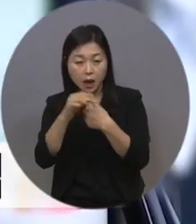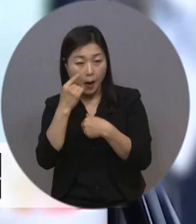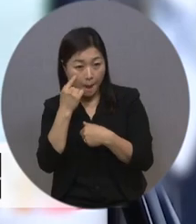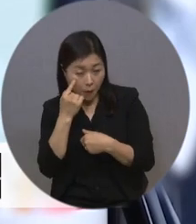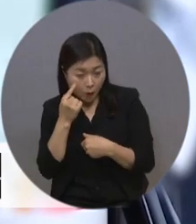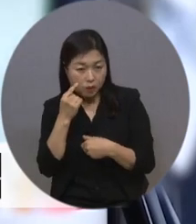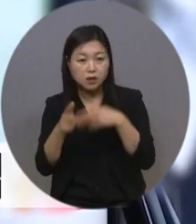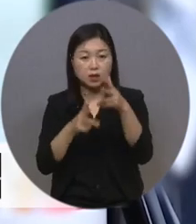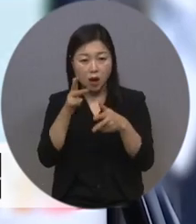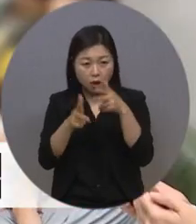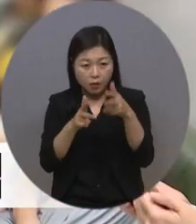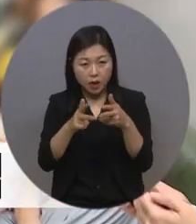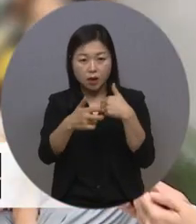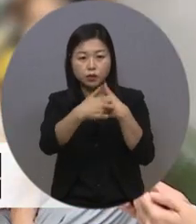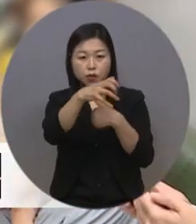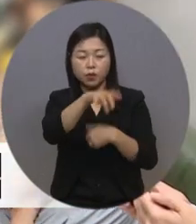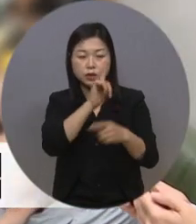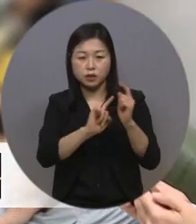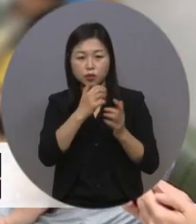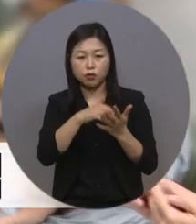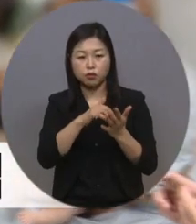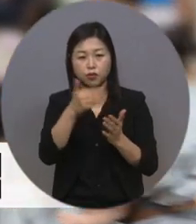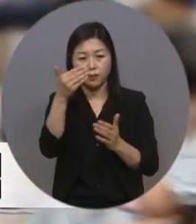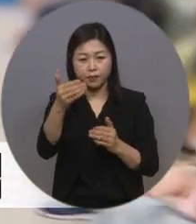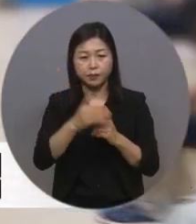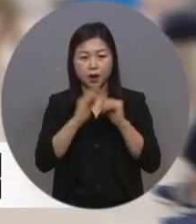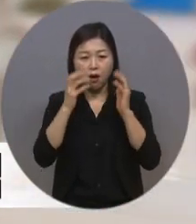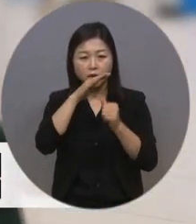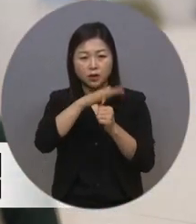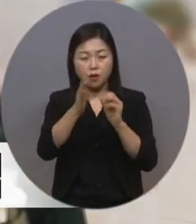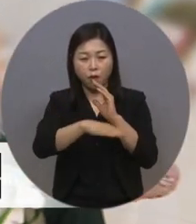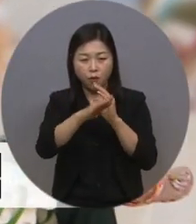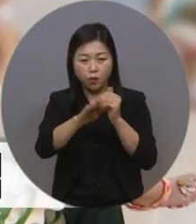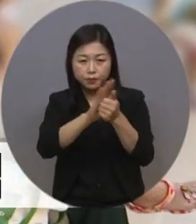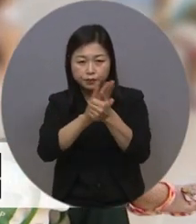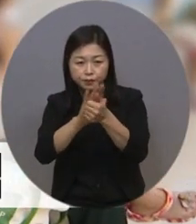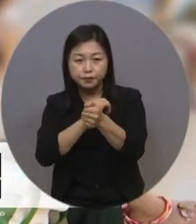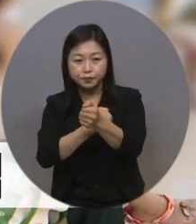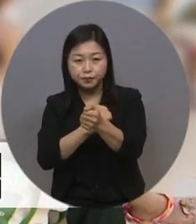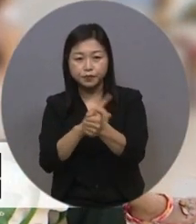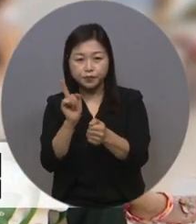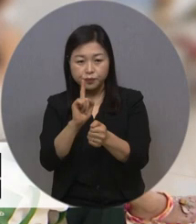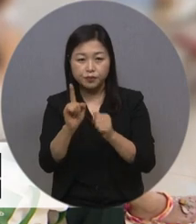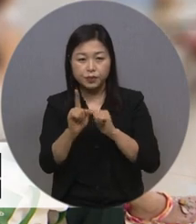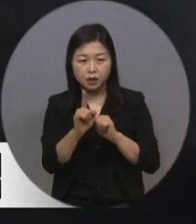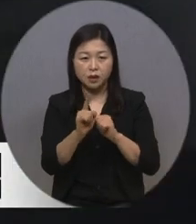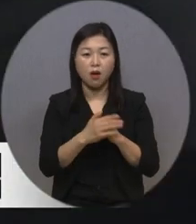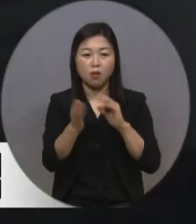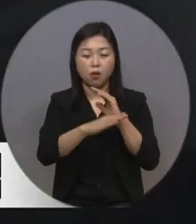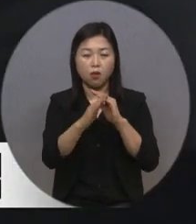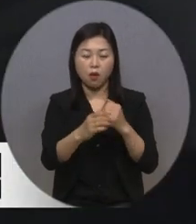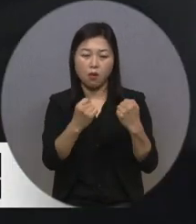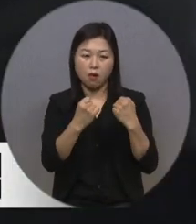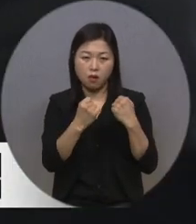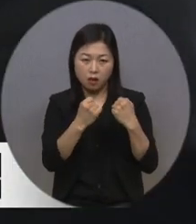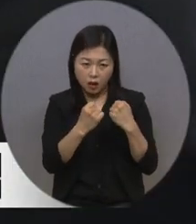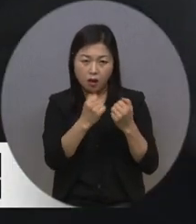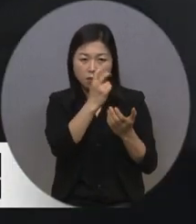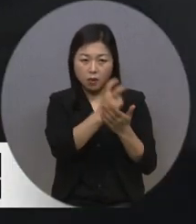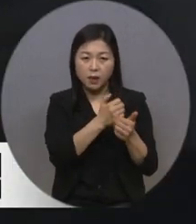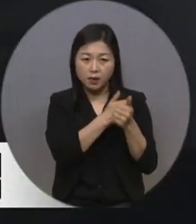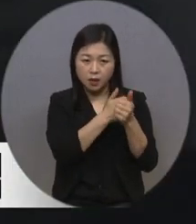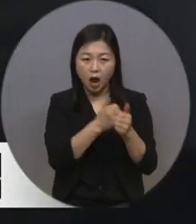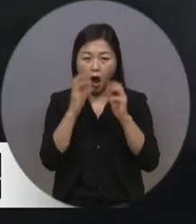신청했다고 밝혔습니다. 어린이 공공전문진료센터는 공공보건의료에 관한 법률에 근거해 어린이 전문진료에